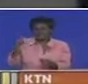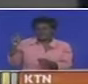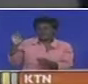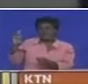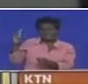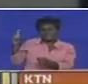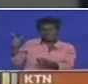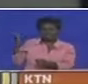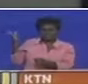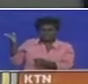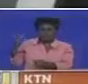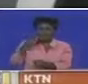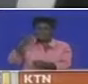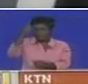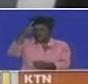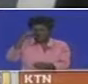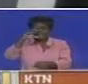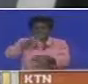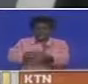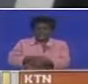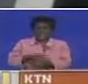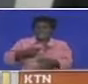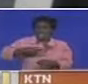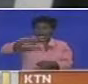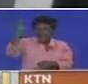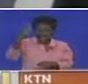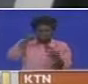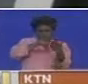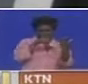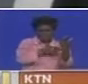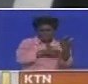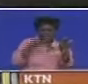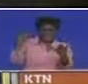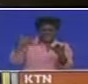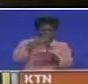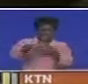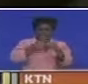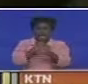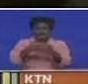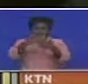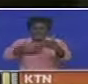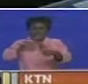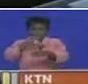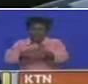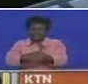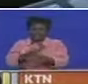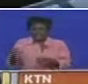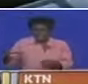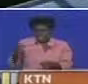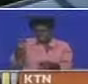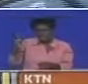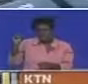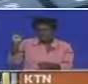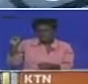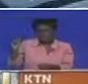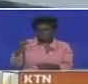ni mzazi ambaye mtoto wake alipata alama za juu katika mtihani wa KCPE mwaka jana, na kabla ya kupokea ujumbe mfupi wa shule ya